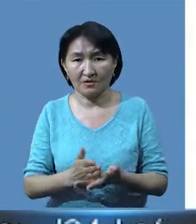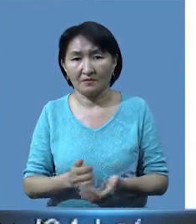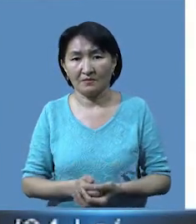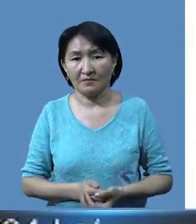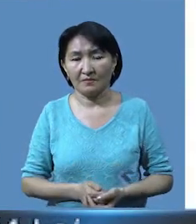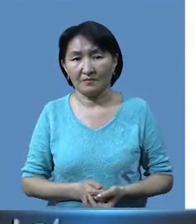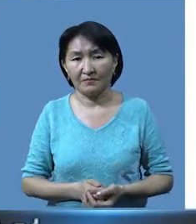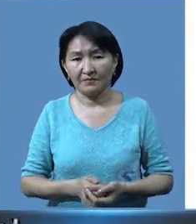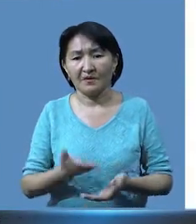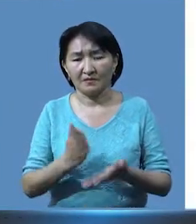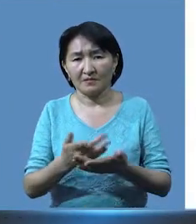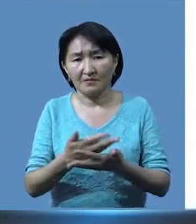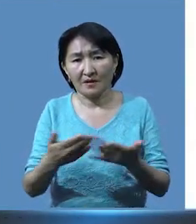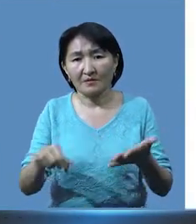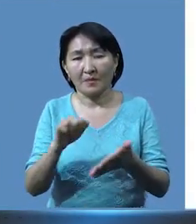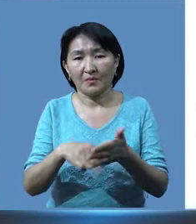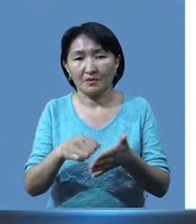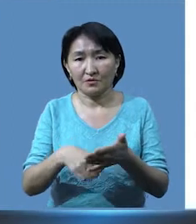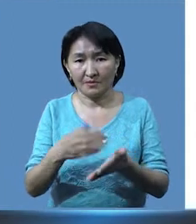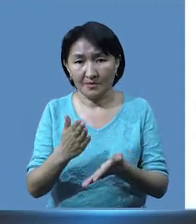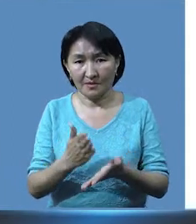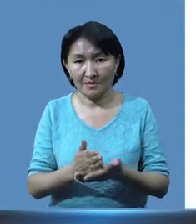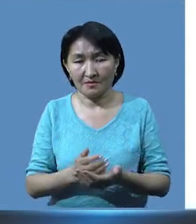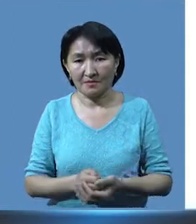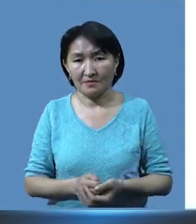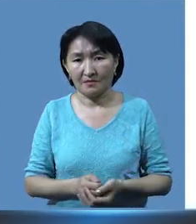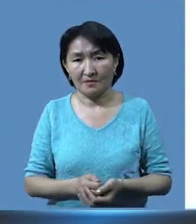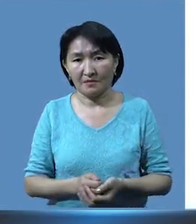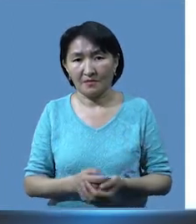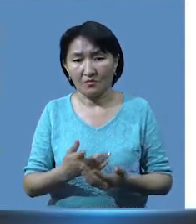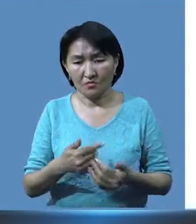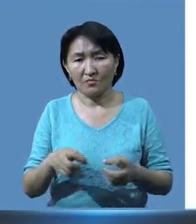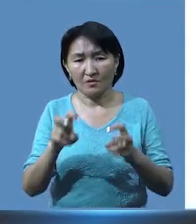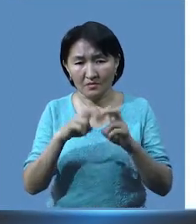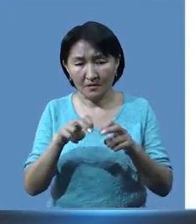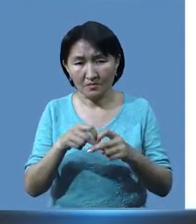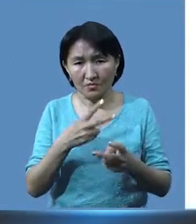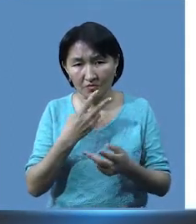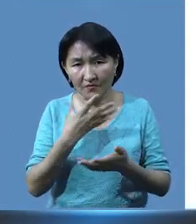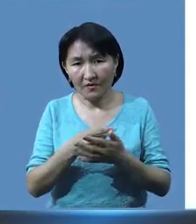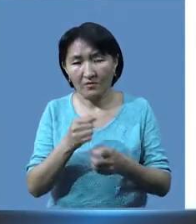Әртүрлі себептері бар. Ол себептермен, себеп салдарымен бүгінгі таңда біз жұмыс атқарудамыз. Қаладағы